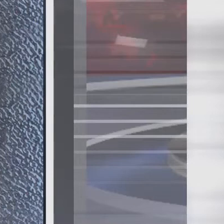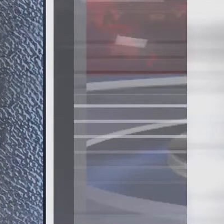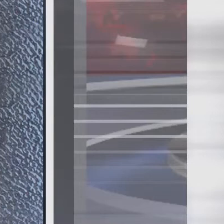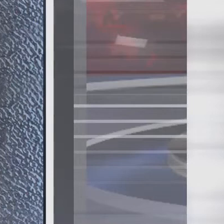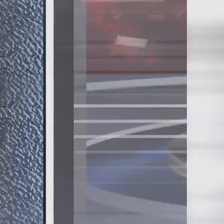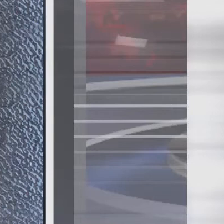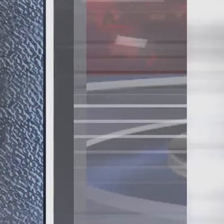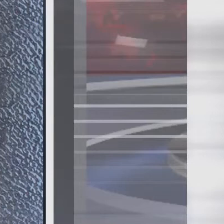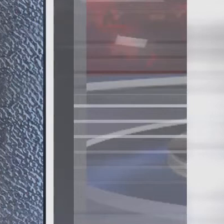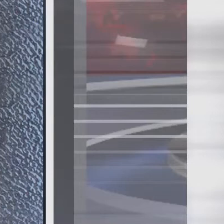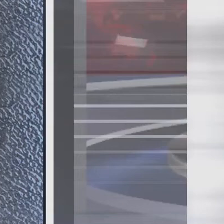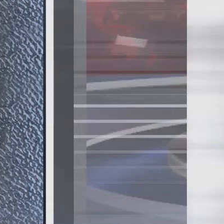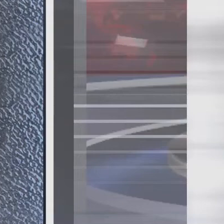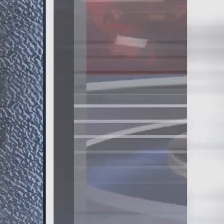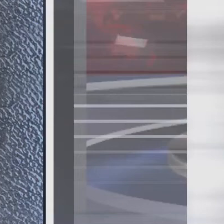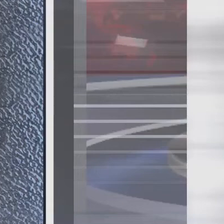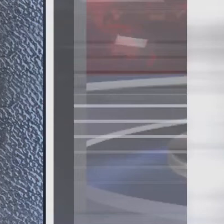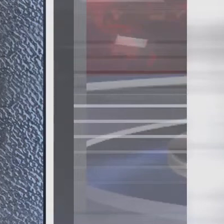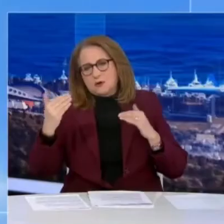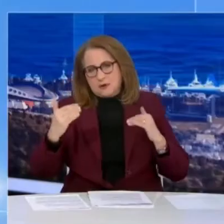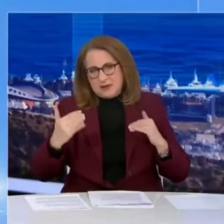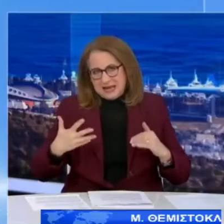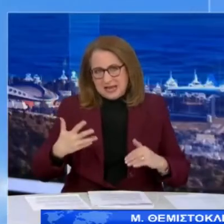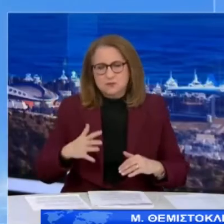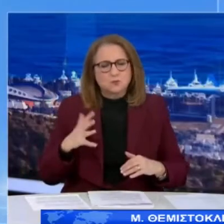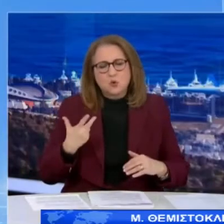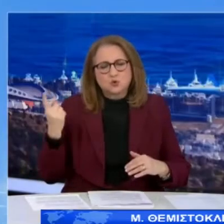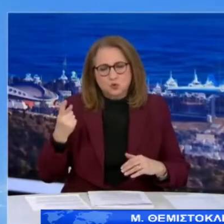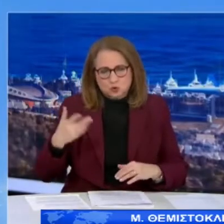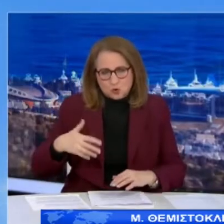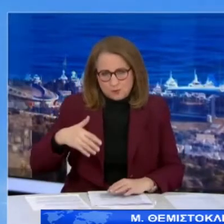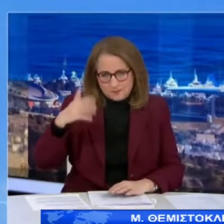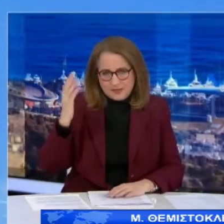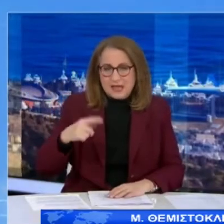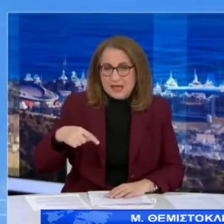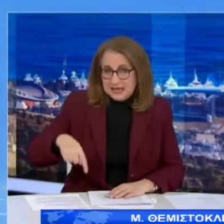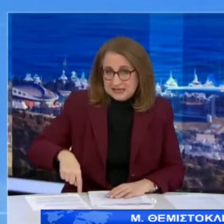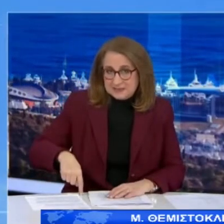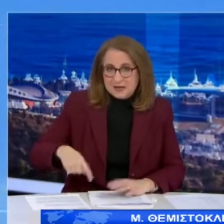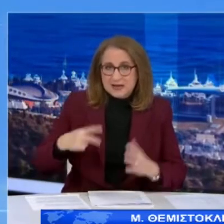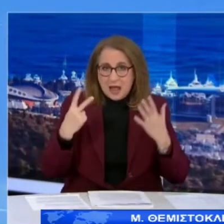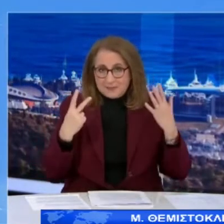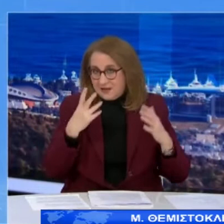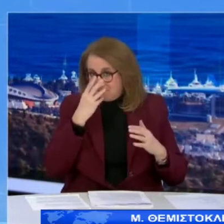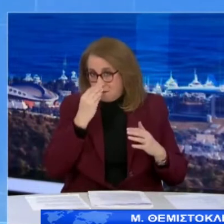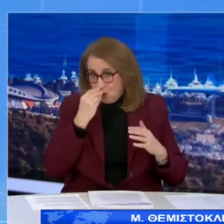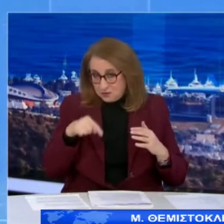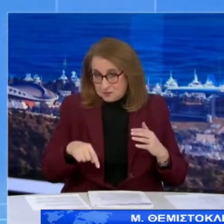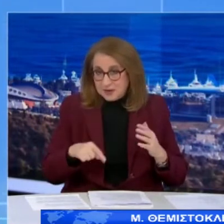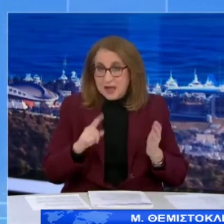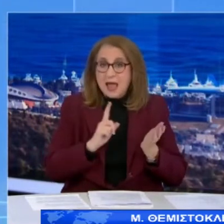Πρωτοβάθμιας Φροντίδας Υγείας, Μάριος Θεμιστοκλέους. Να υπενθυμίσω ότι σήμερα, 7 Δευτέρου, θα έπρεπε να